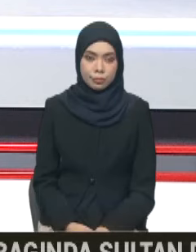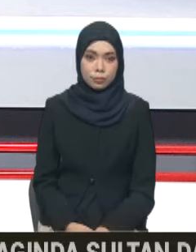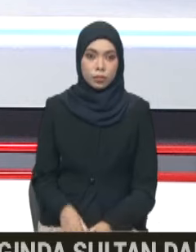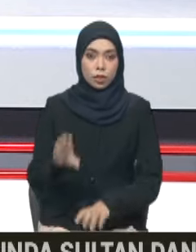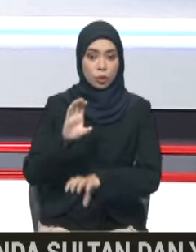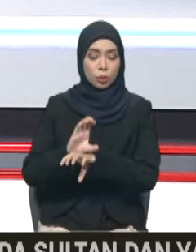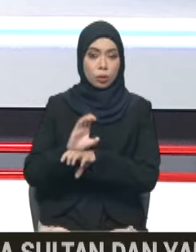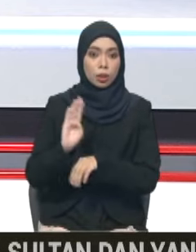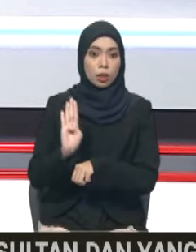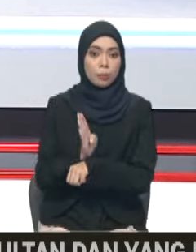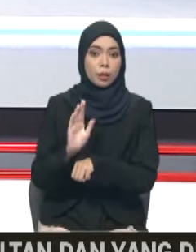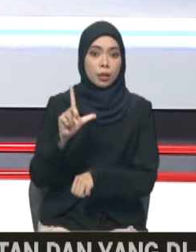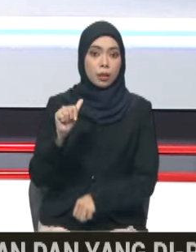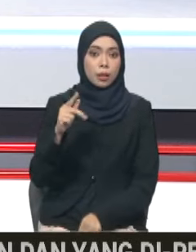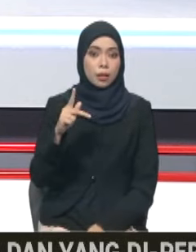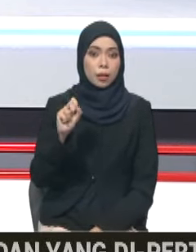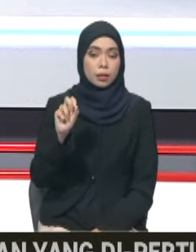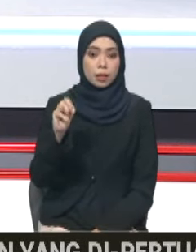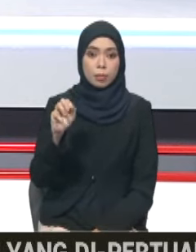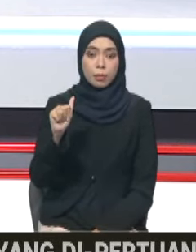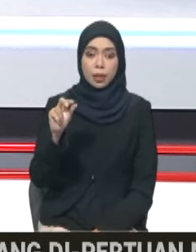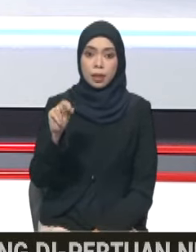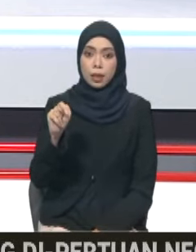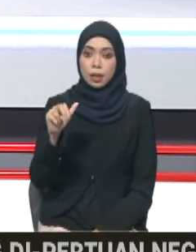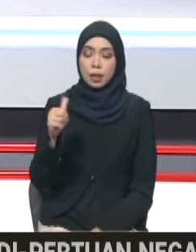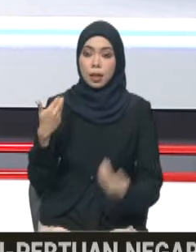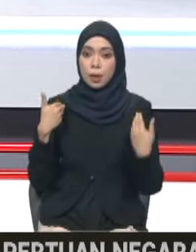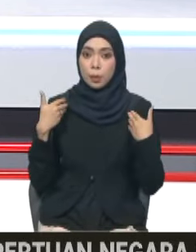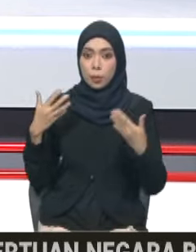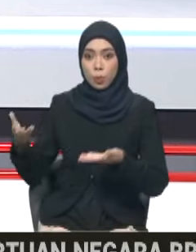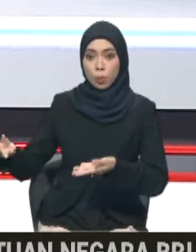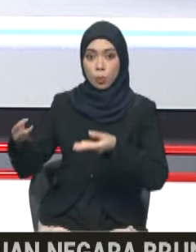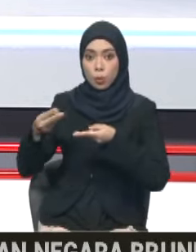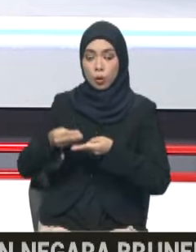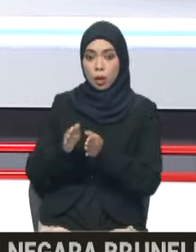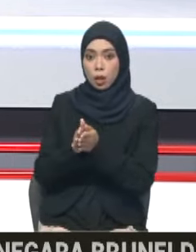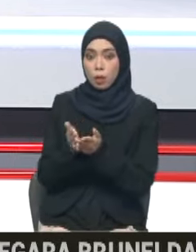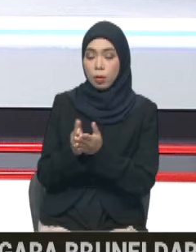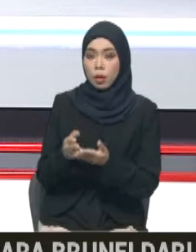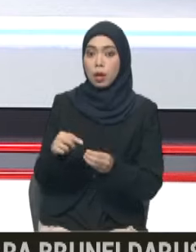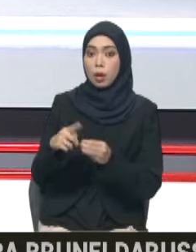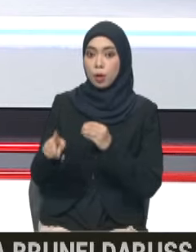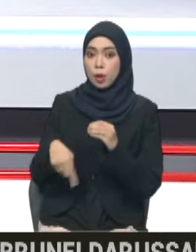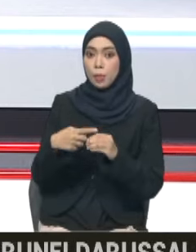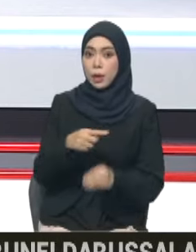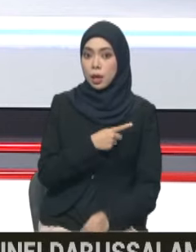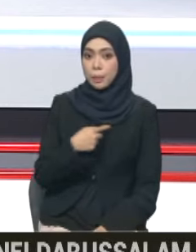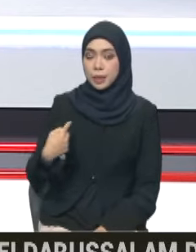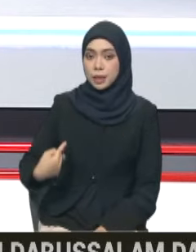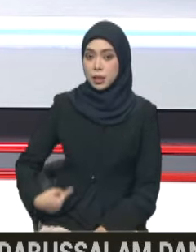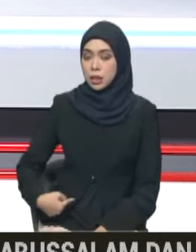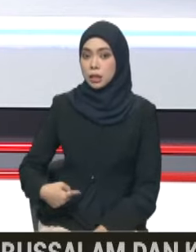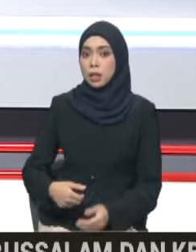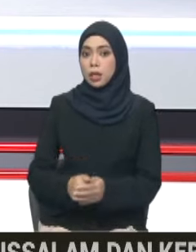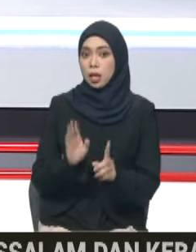Kolej Perniagaan Laksamana menerima sumbangan 162 buah buku mengenai kebudayaan China dan pelbagai mata pelajaran lain